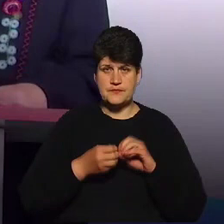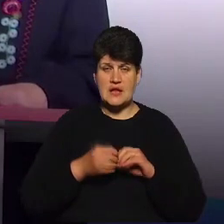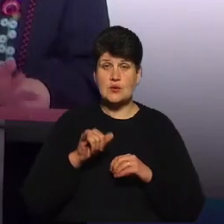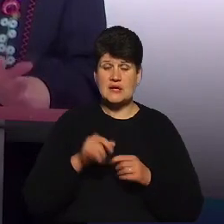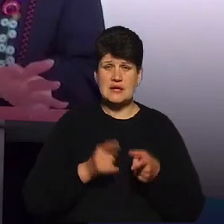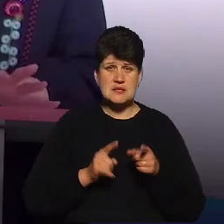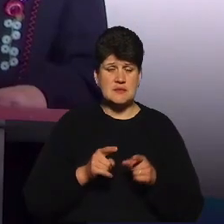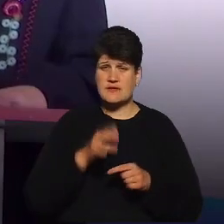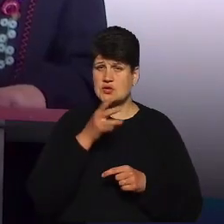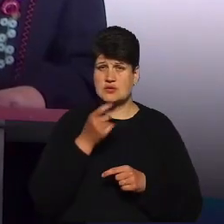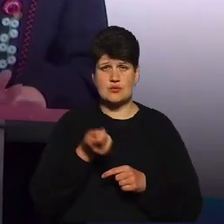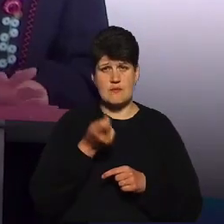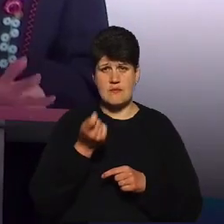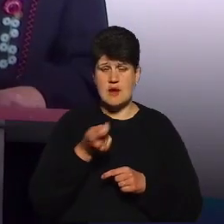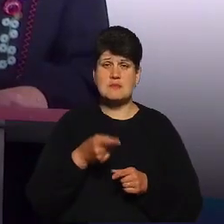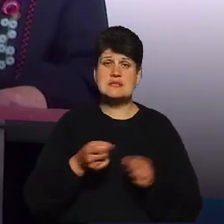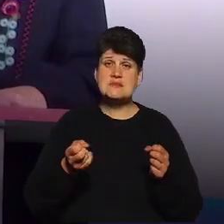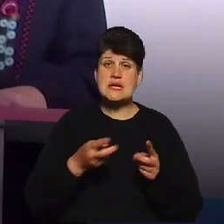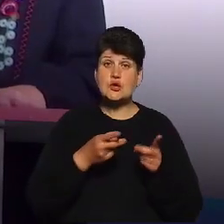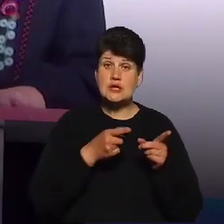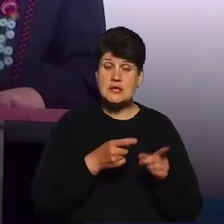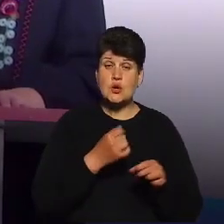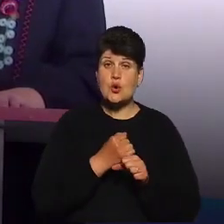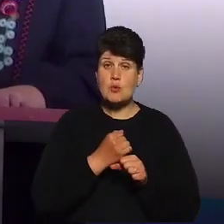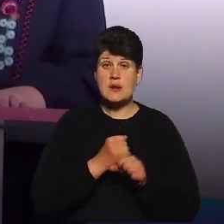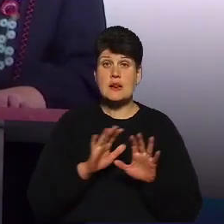мало. І ми спеціально для них робили таку подію, тому